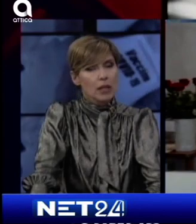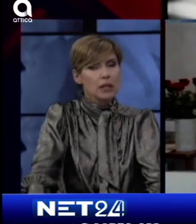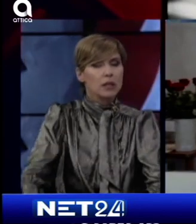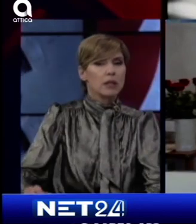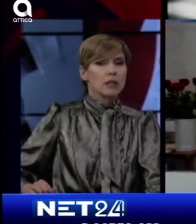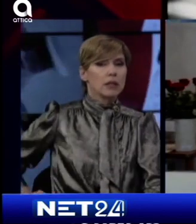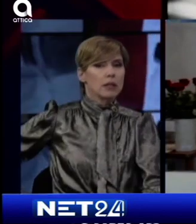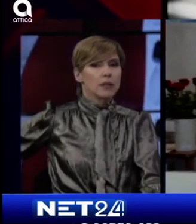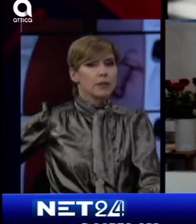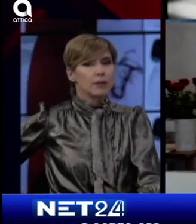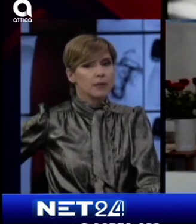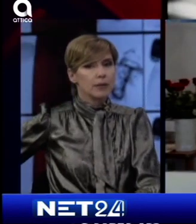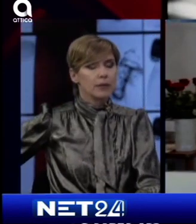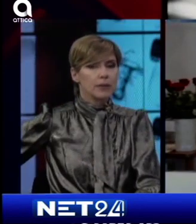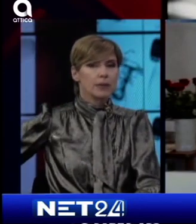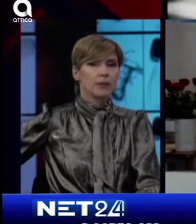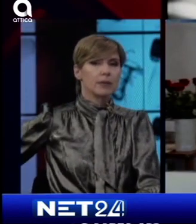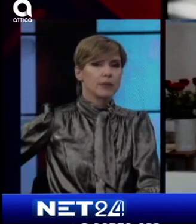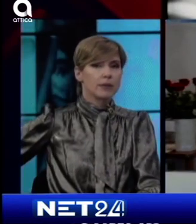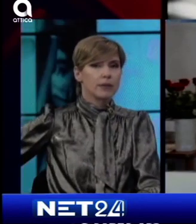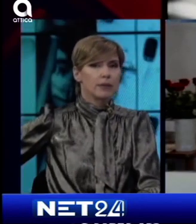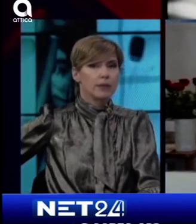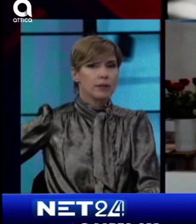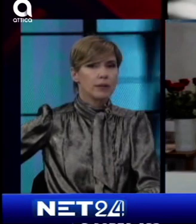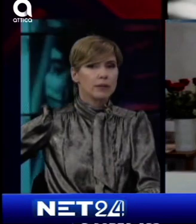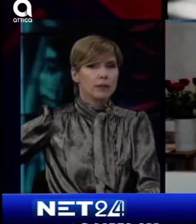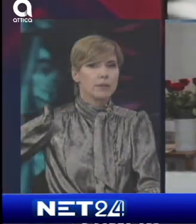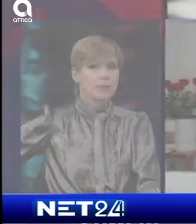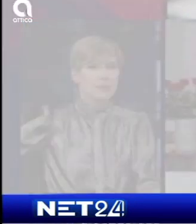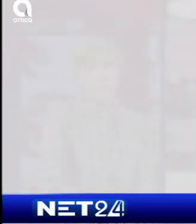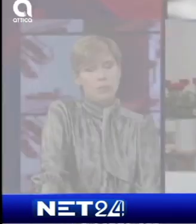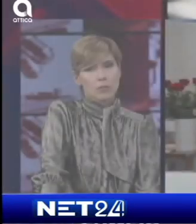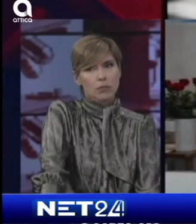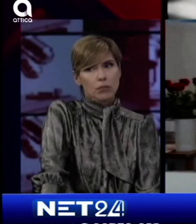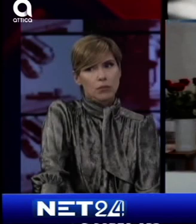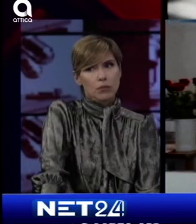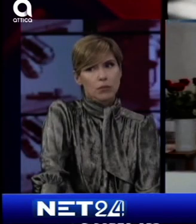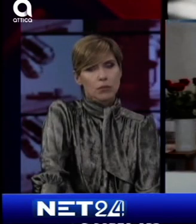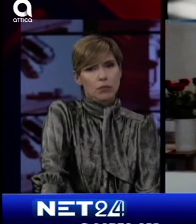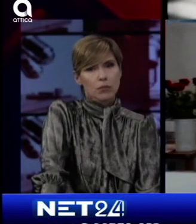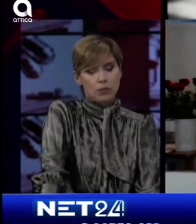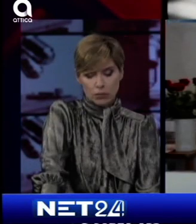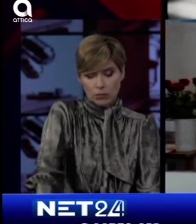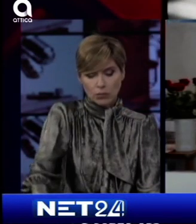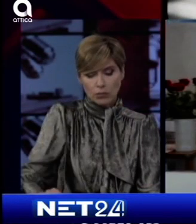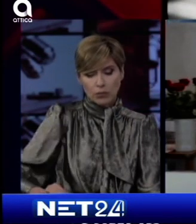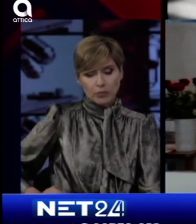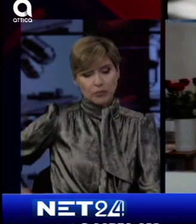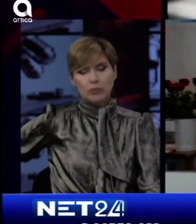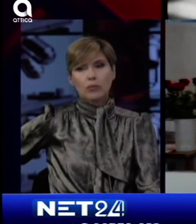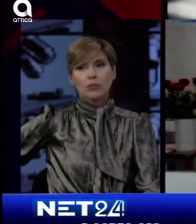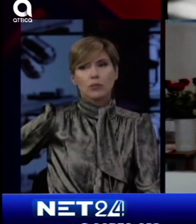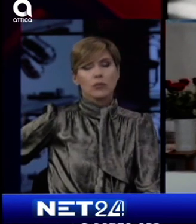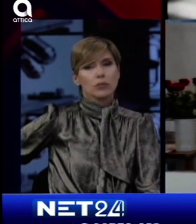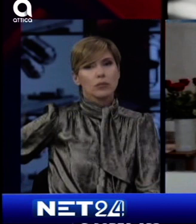έχει σε μηνιαία βάση περίπου 6 με 7 δισεκατομμύρια ζημία. Τώρα, αν μου λέτε, είπε ο κ. Γόγος,